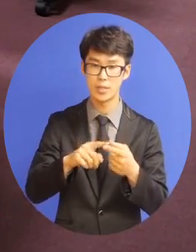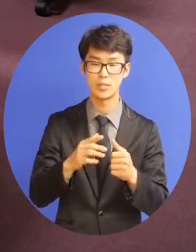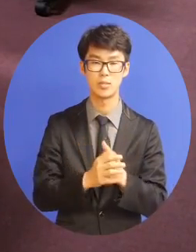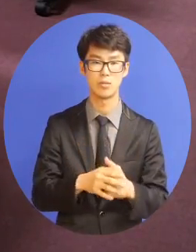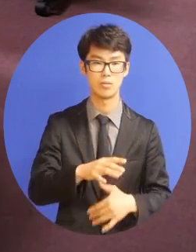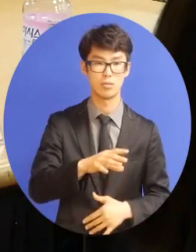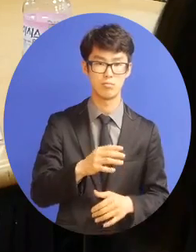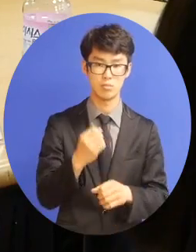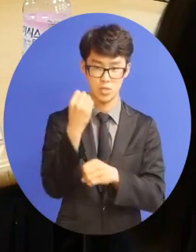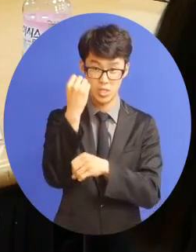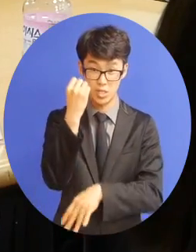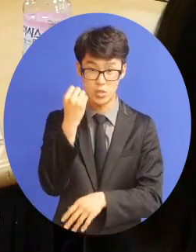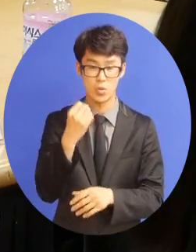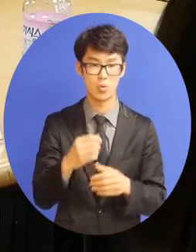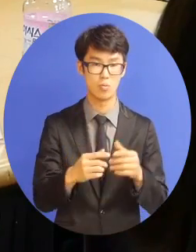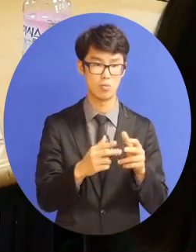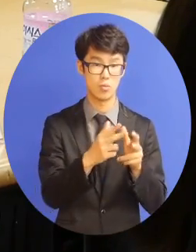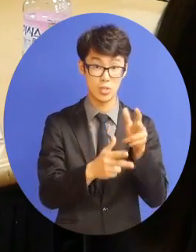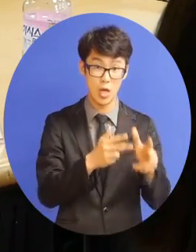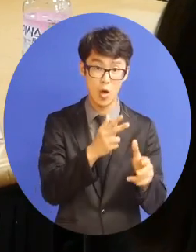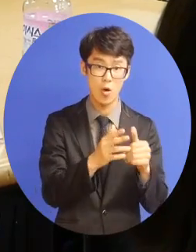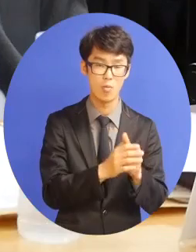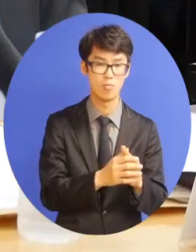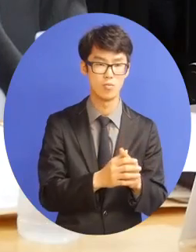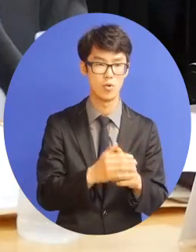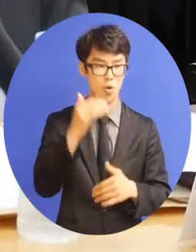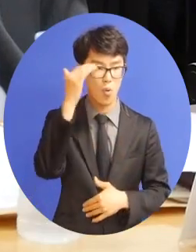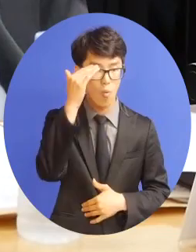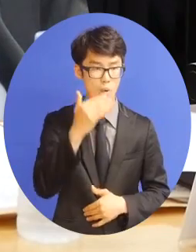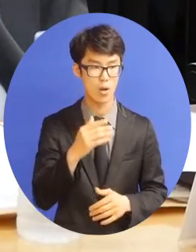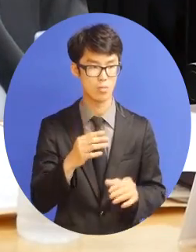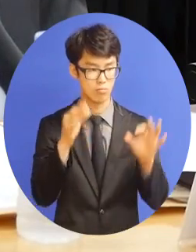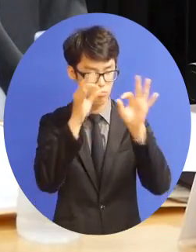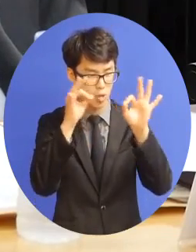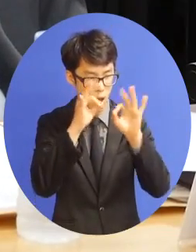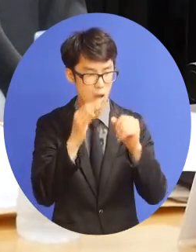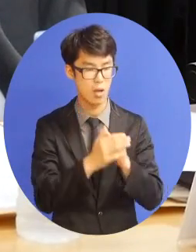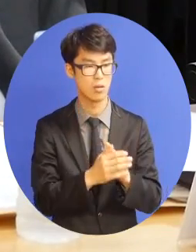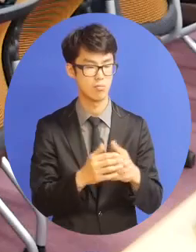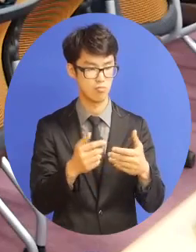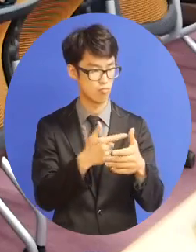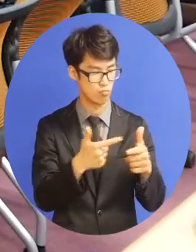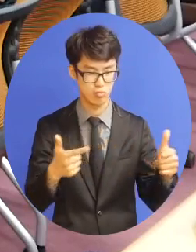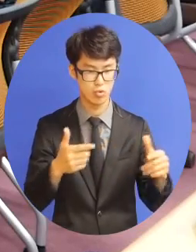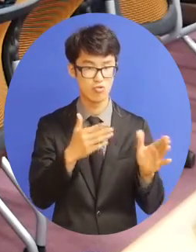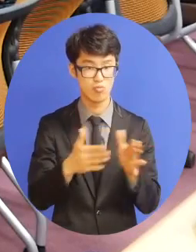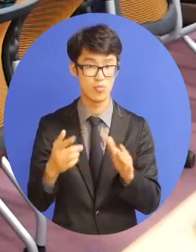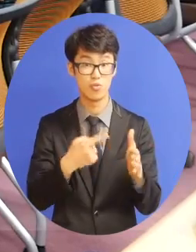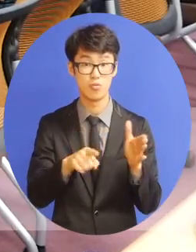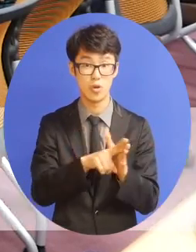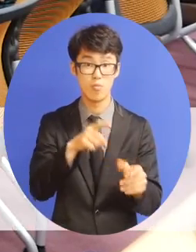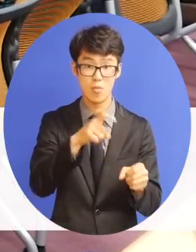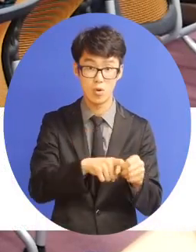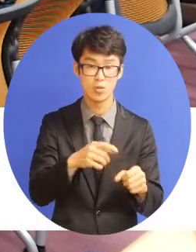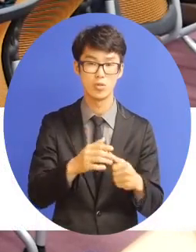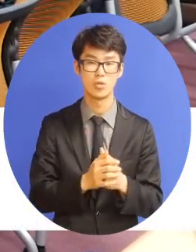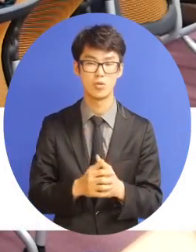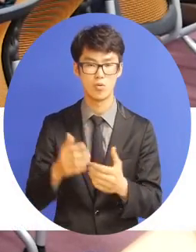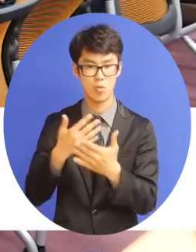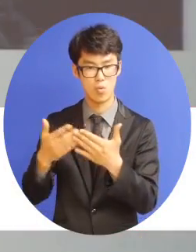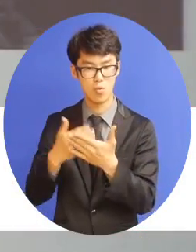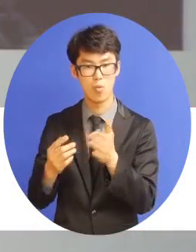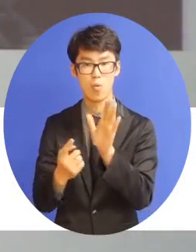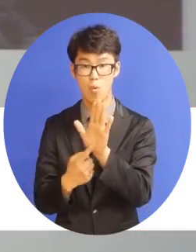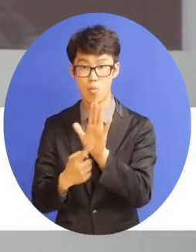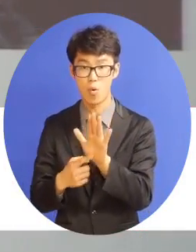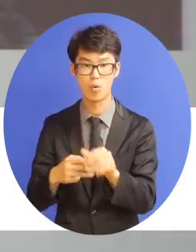기초자치단체 상위에 경쟁력 있는 관광 사업을 발굴 추진하기 위한 사업으로 관광 콘텐츠 개발 및 컨설팅 등의